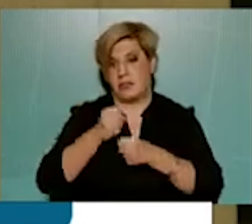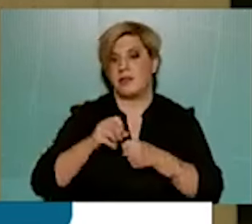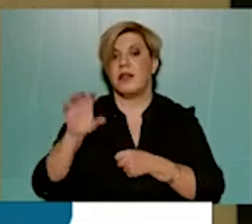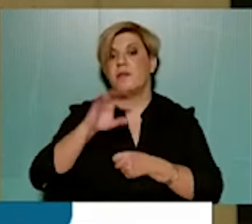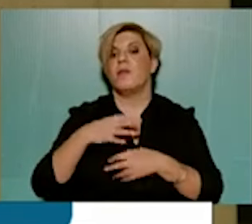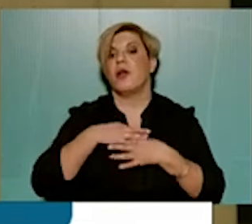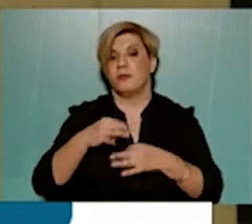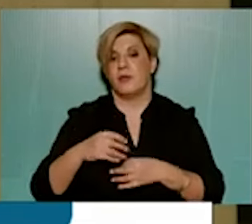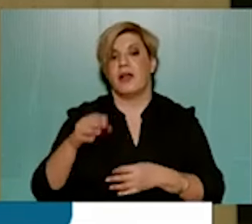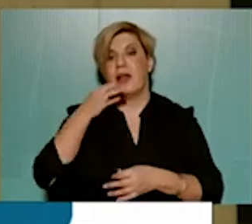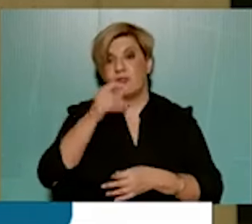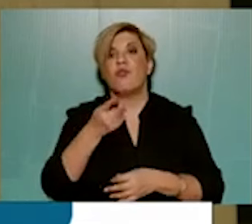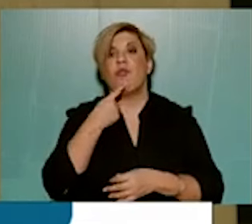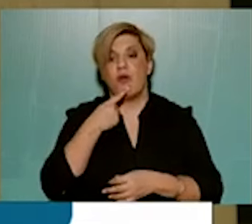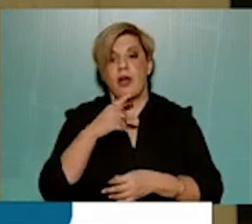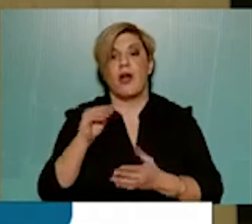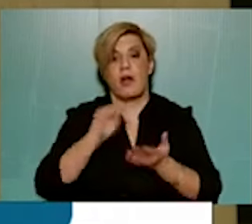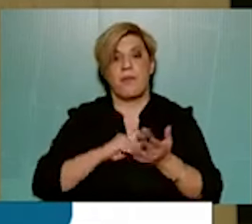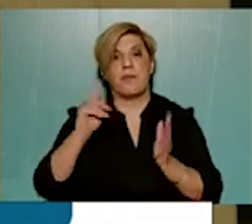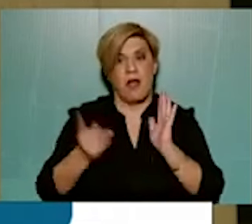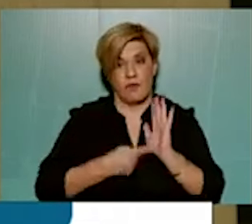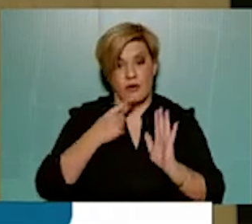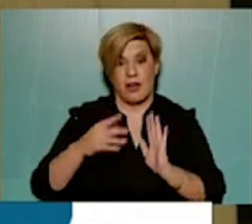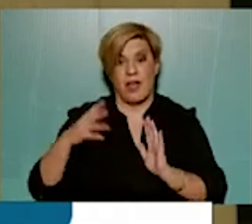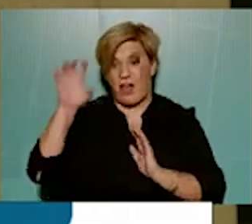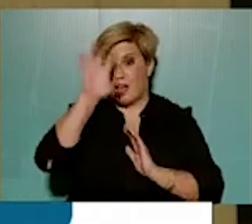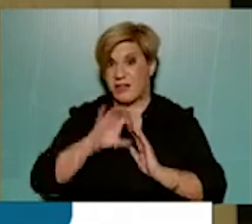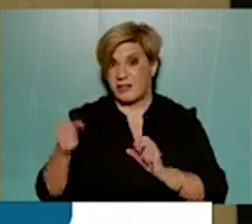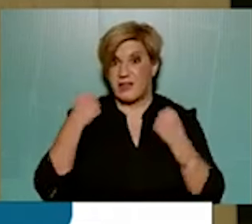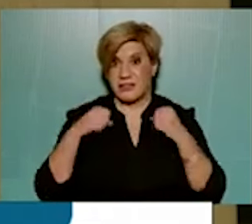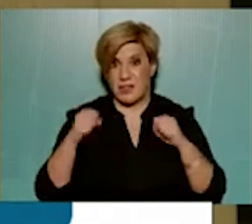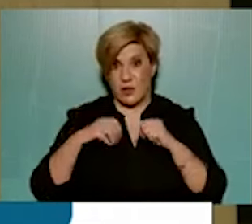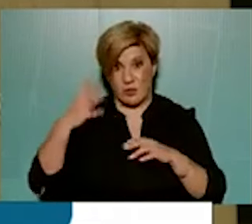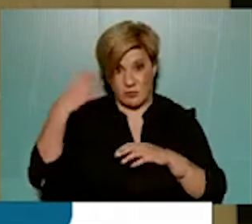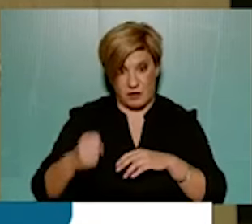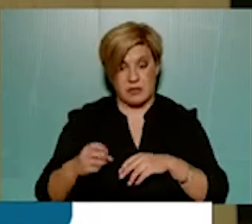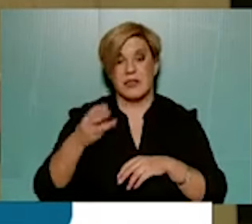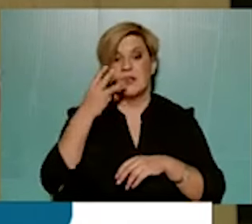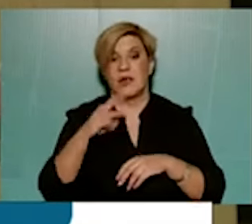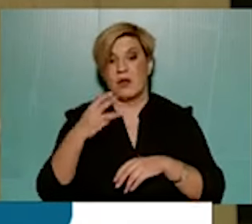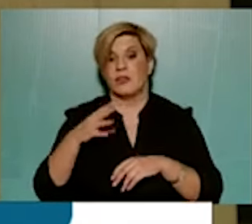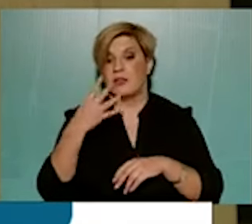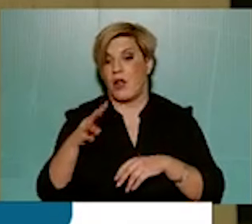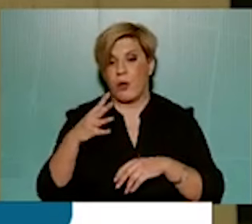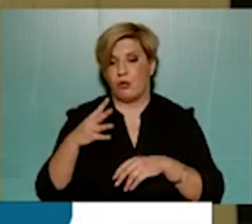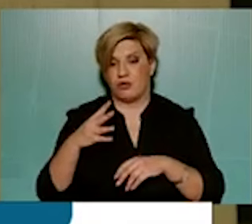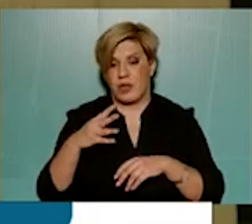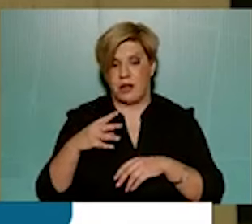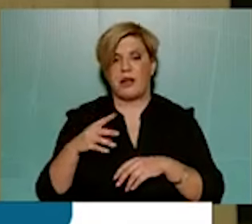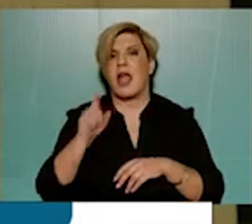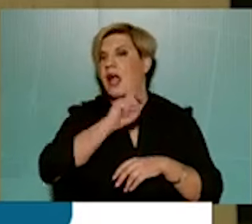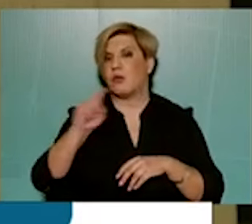Ακόμα υπογραμμίζουμε για αυτό το λόγο, για μια ακόμα φορά, ότι από την εκθεσιακή δραστηριότητα με τα 300-400 πόσα υπόθηκαν